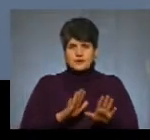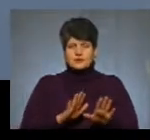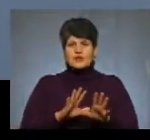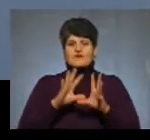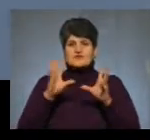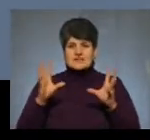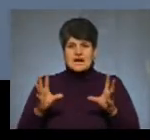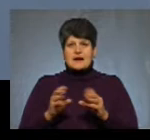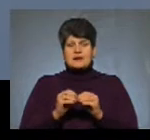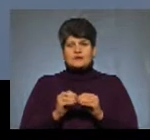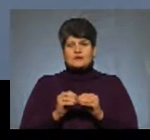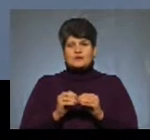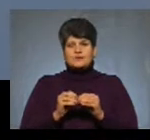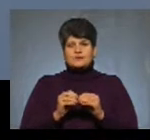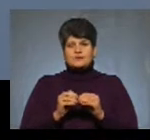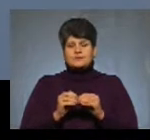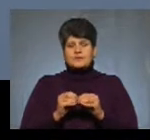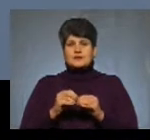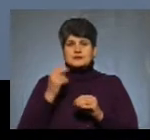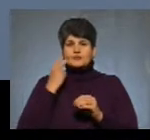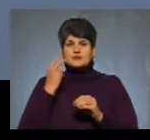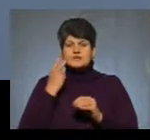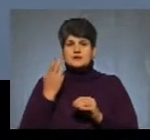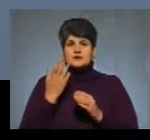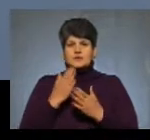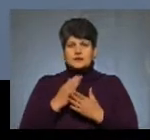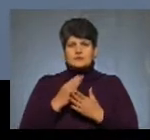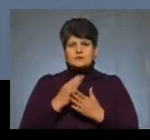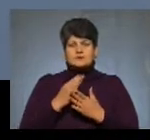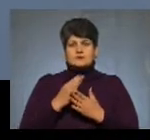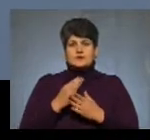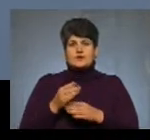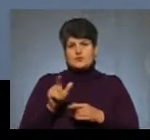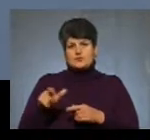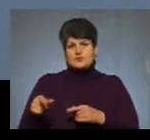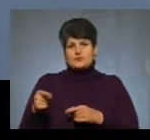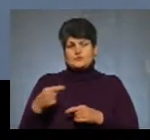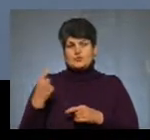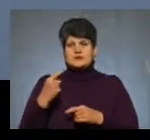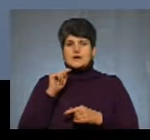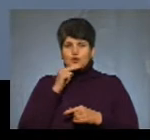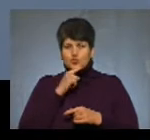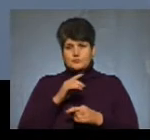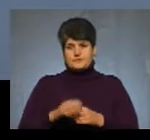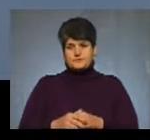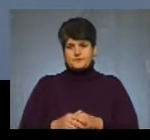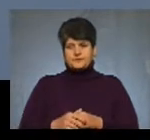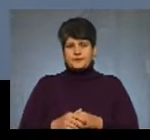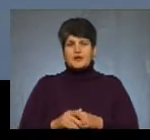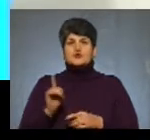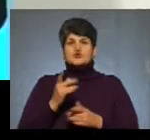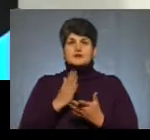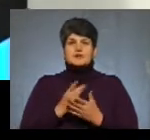в загальному тенденція постійно громадяни Тернопільської області економлять енергоресурс. Що стосується норми